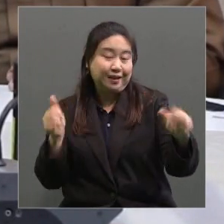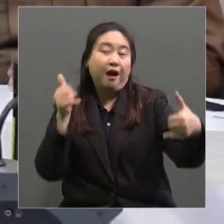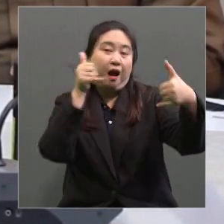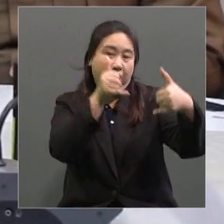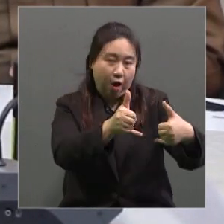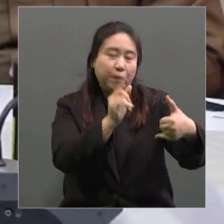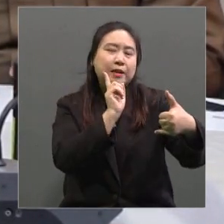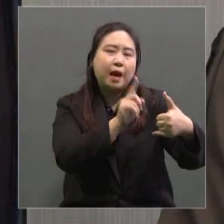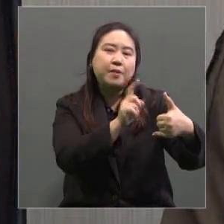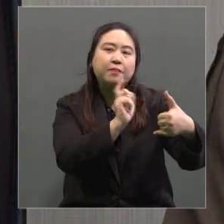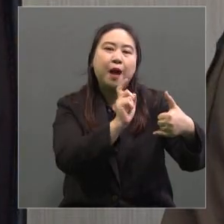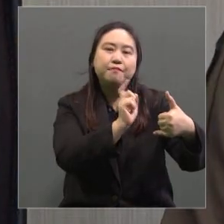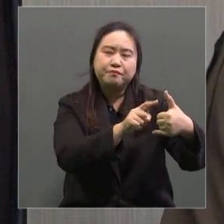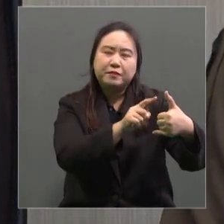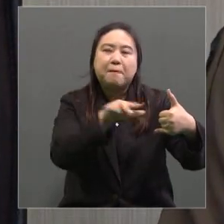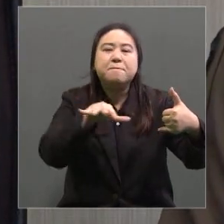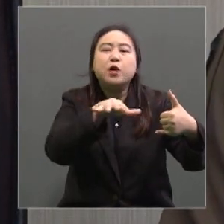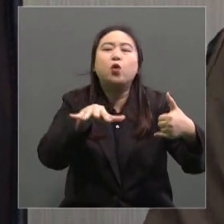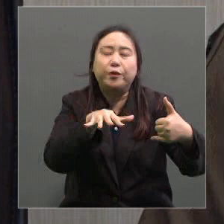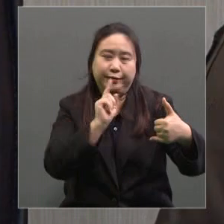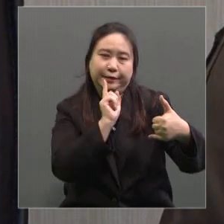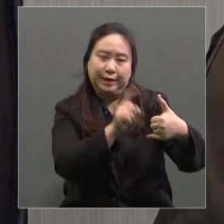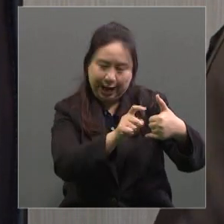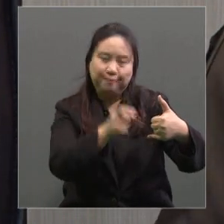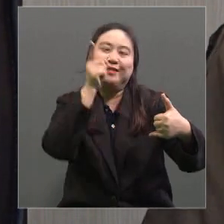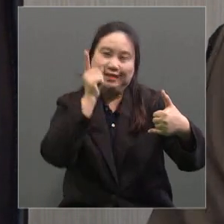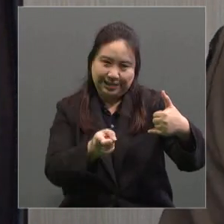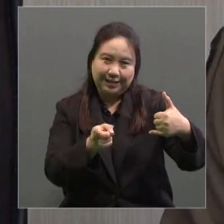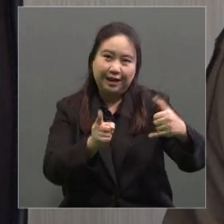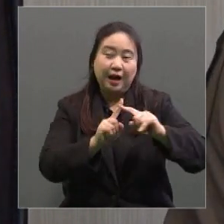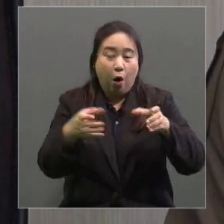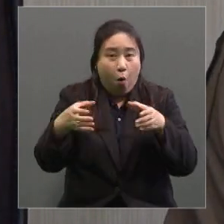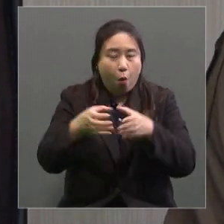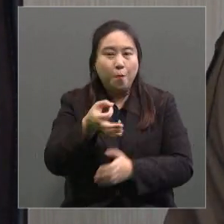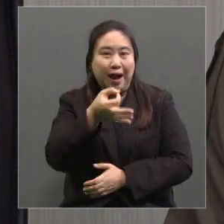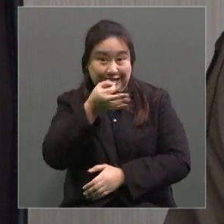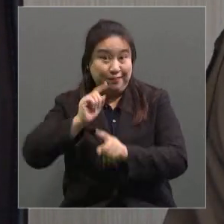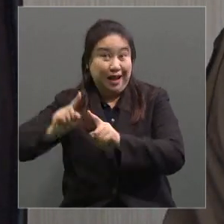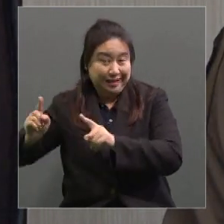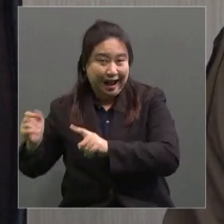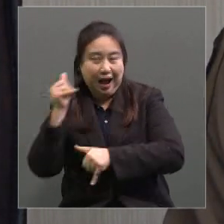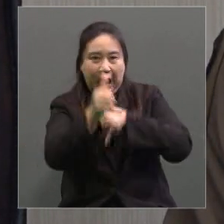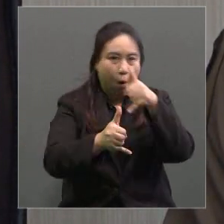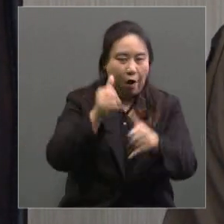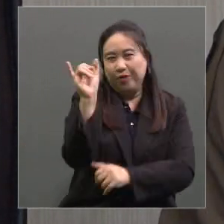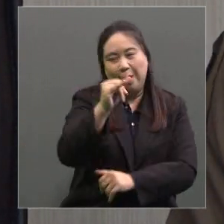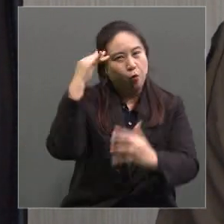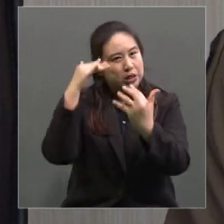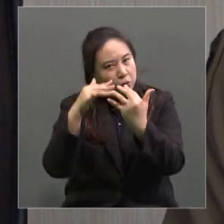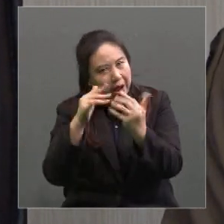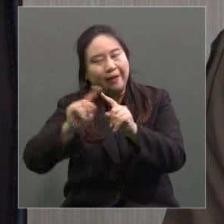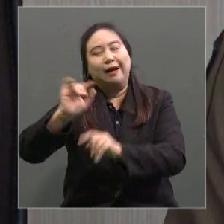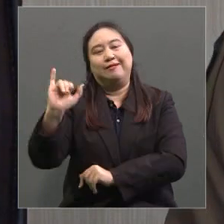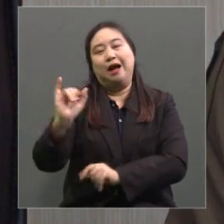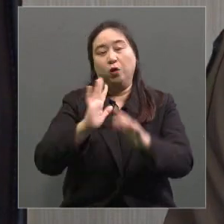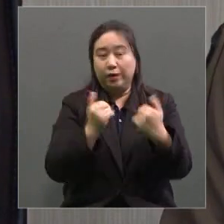คะเยาวชนไปการสอบสวนในเบื้องต้นที่บ้านพักเด็กจริงทีมสหวิชาชีพเนี่ยยังไม่ได้เข้าไปการสอบสวนเบื้องต้นเนี่ยเ